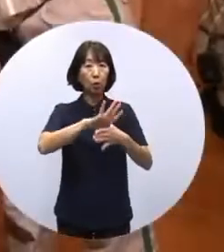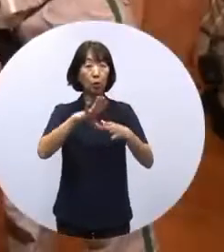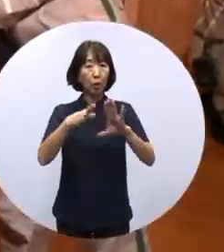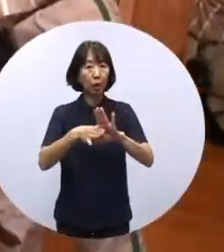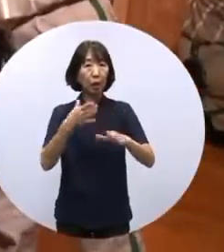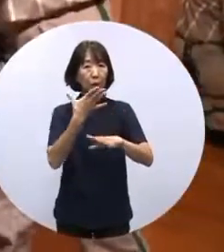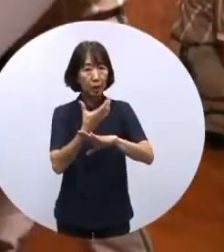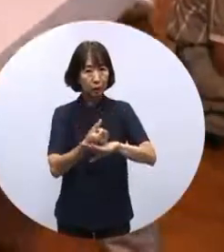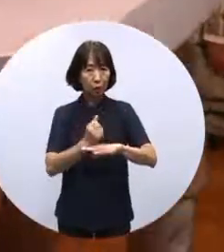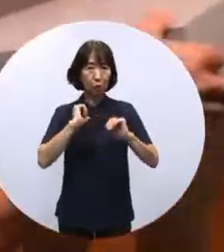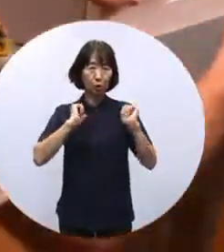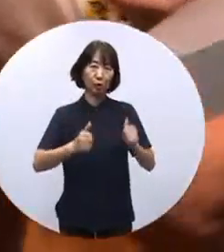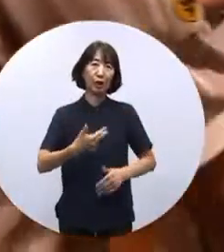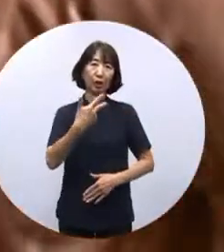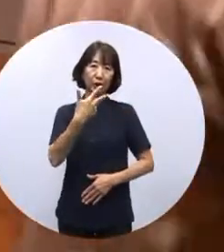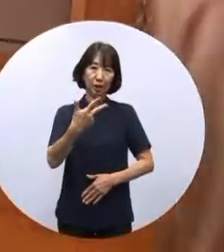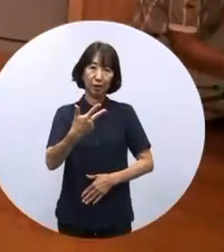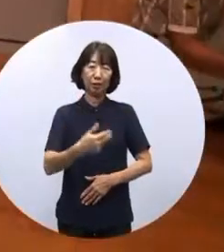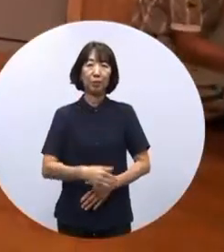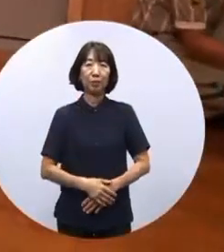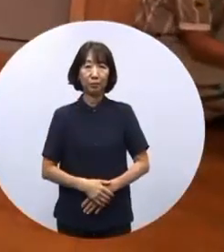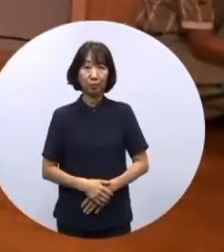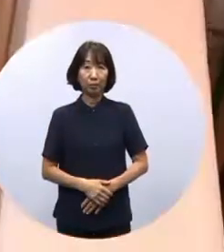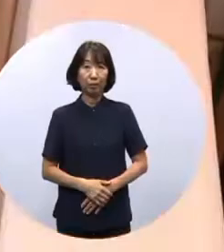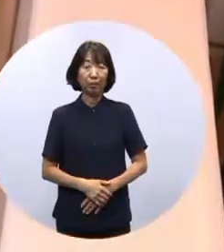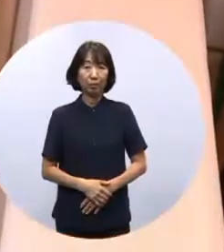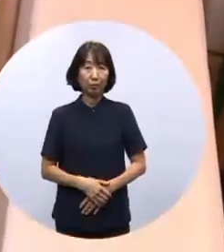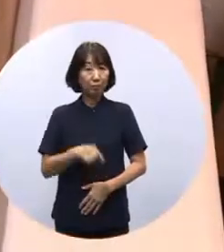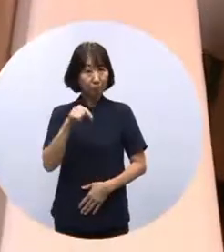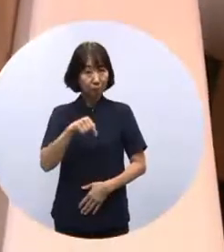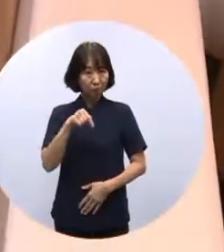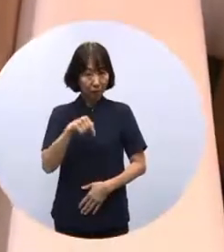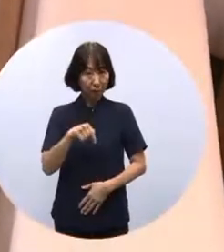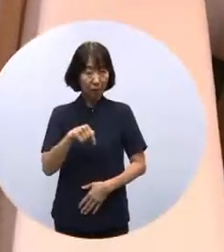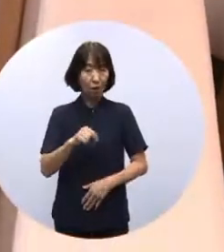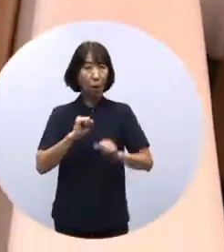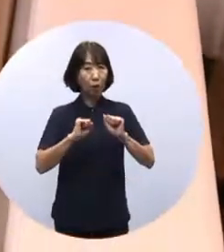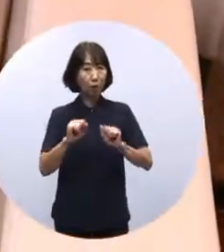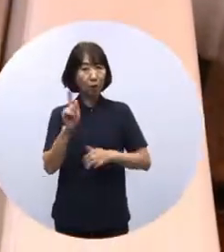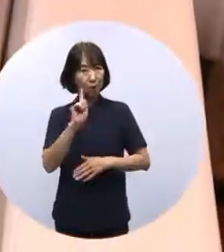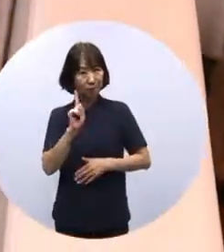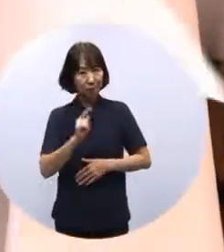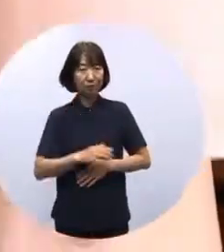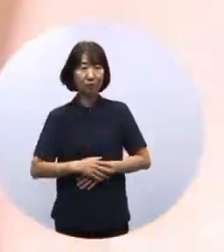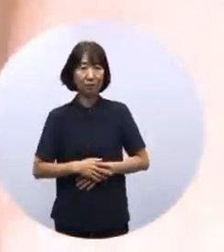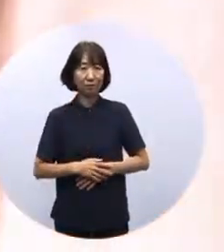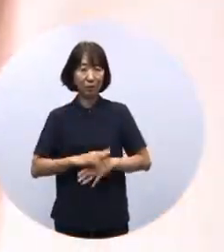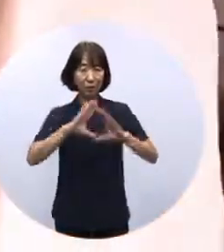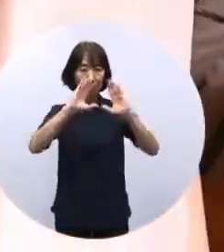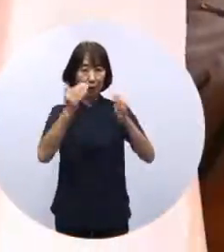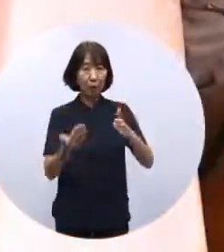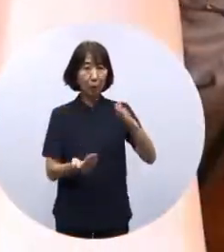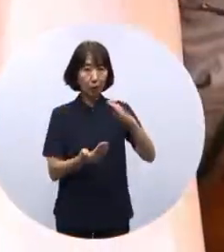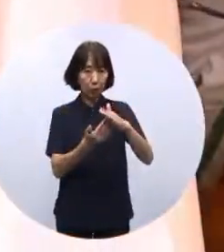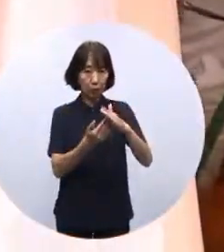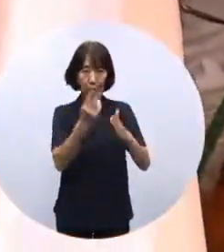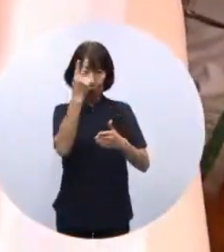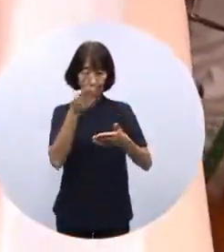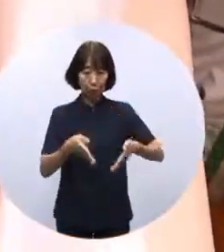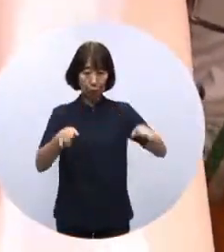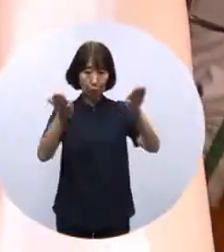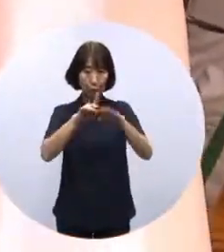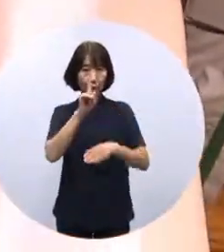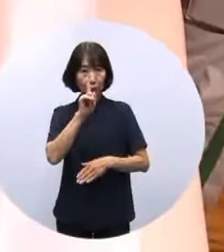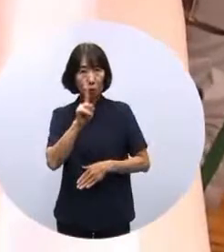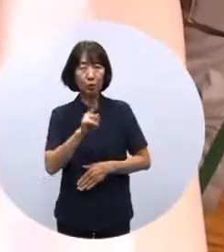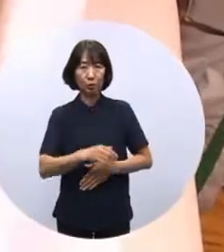している茅ヶ崎市。そんな茅ヶ崎市の美術館で行われているのは、世界有数の美術館の一